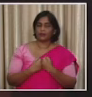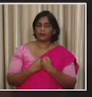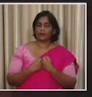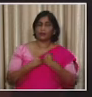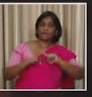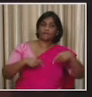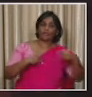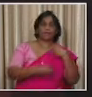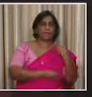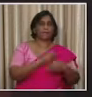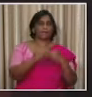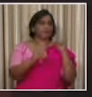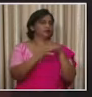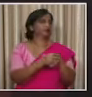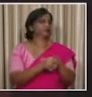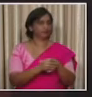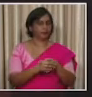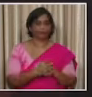වෙනත් දෙයකට යොමු කරන්න කියලා.